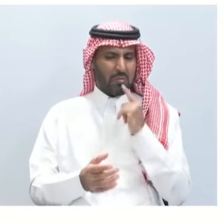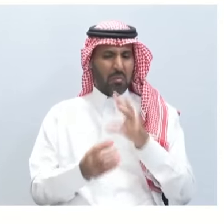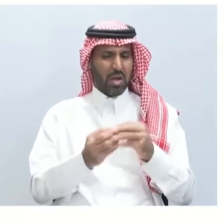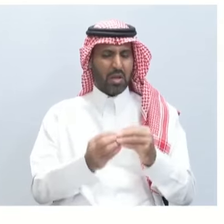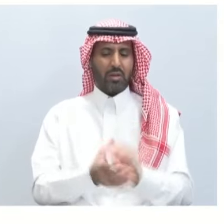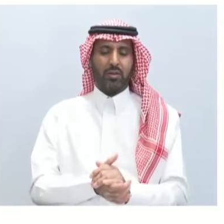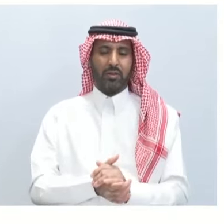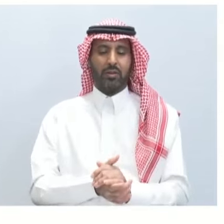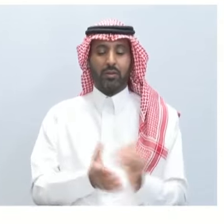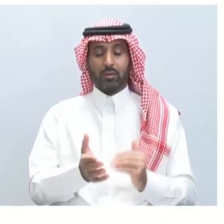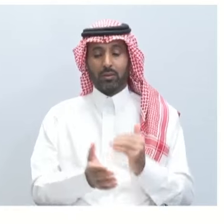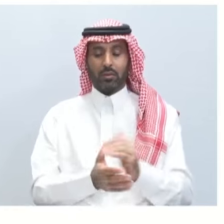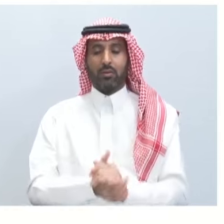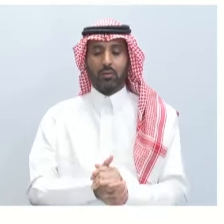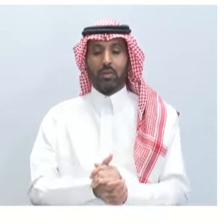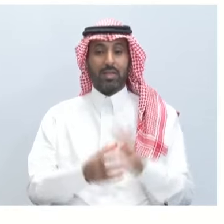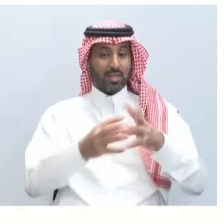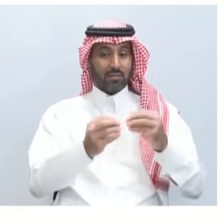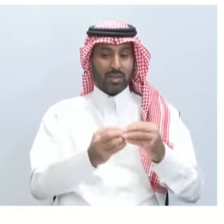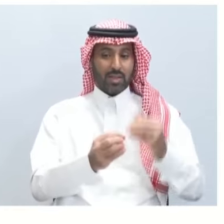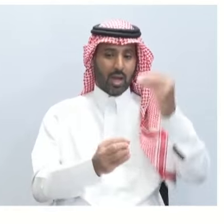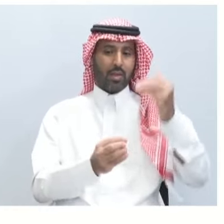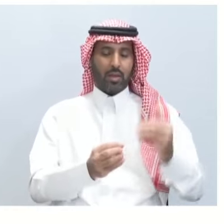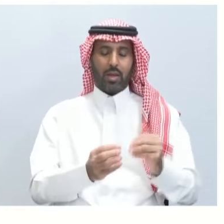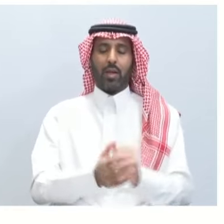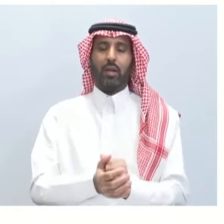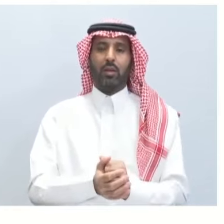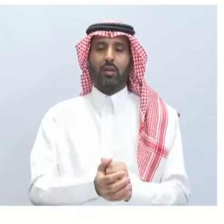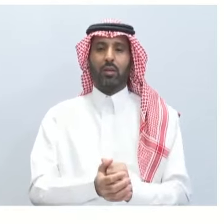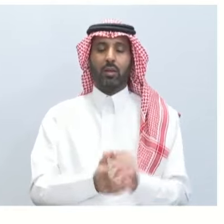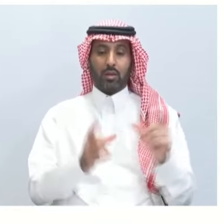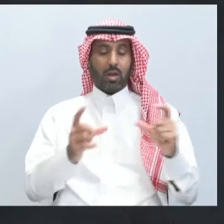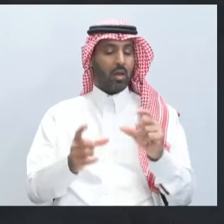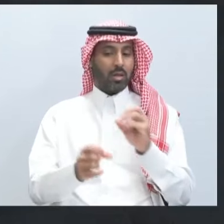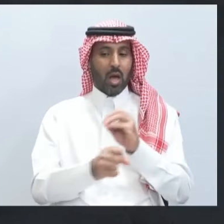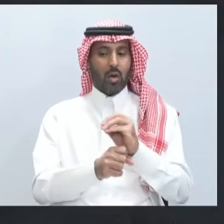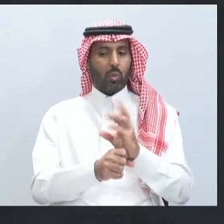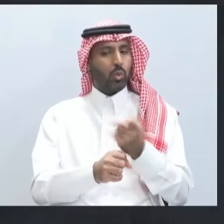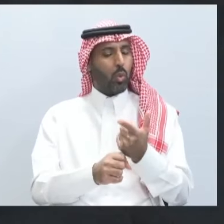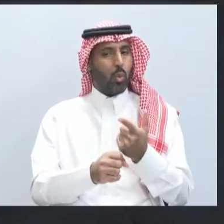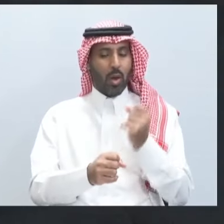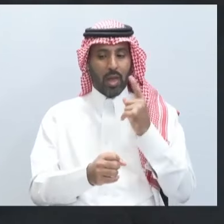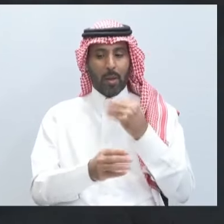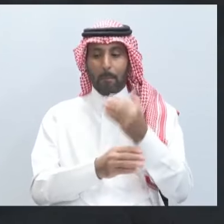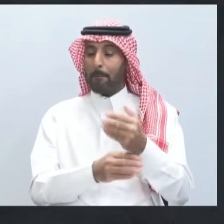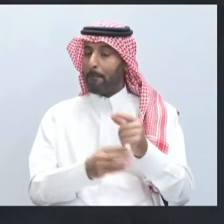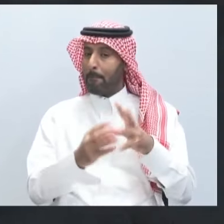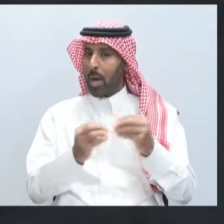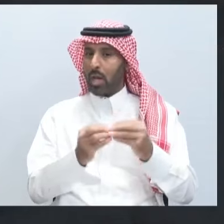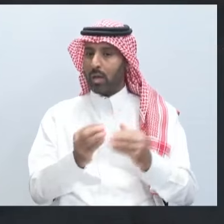معناها بعد ذلك ناتي الى تفسير هذه الايات والتعرف على معناها حتى بعد